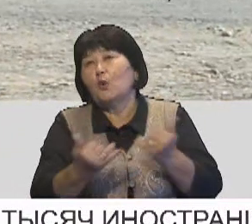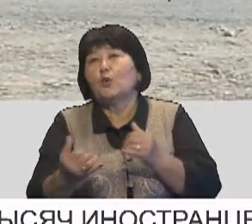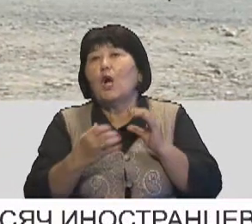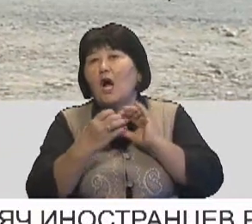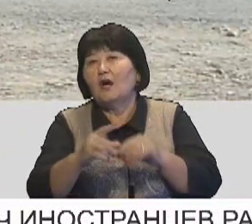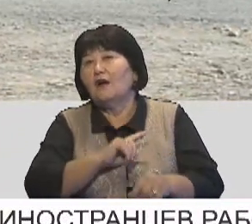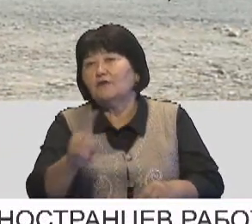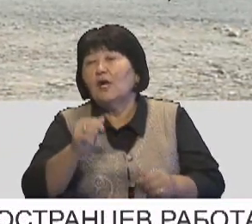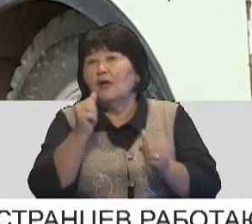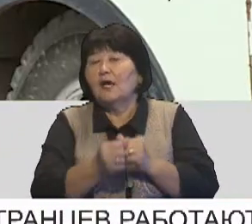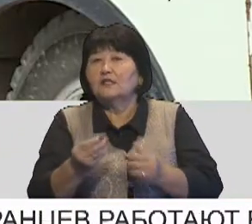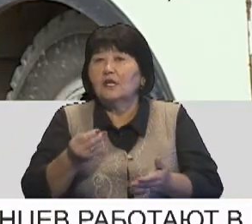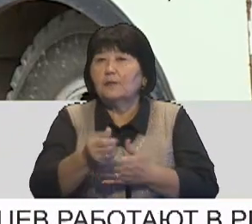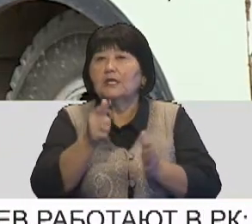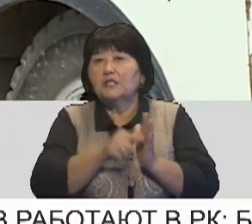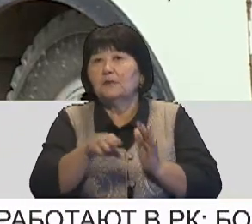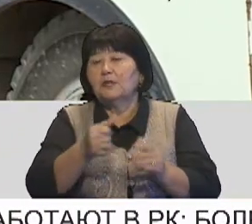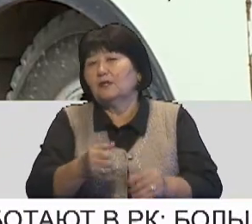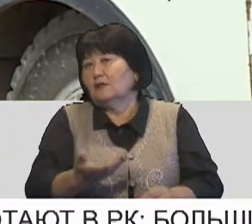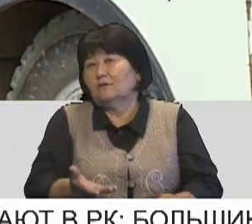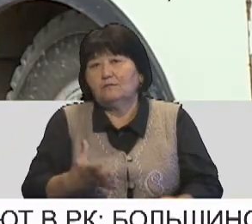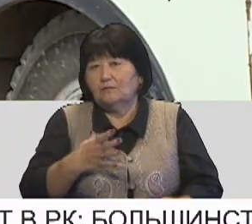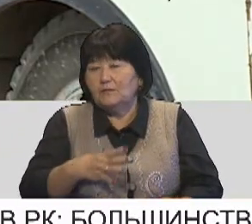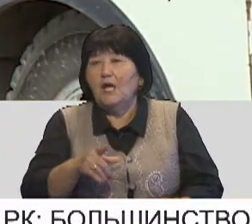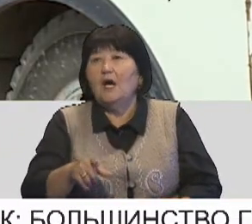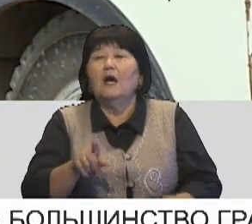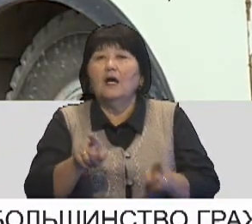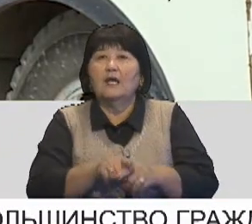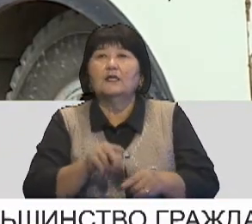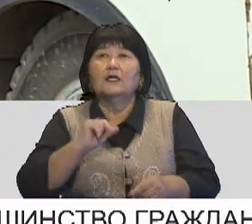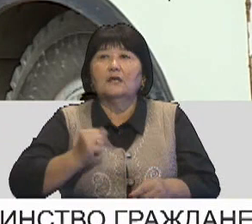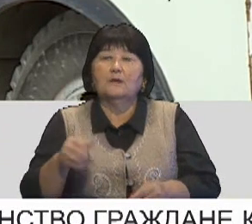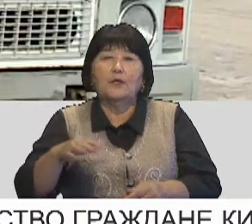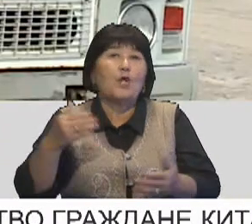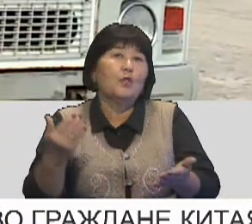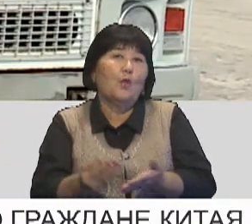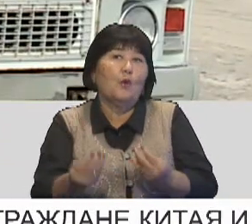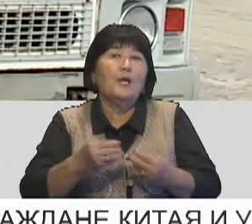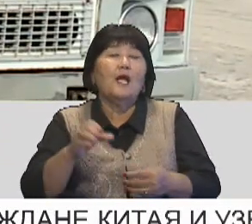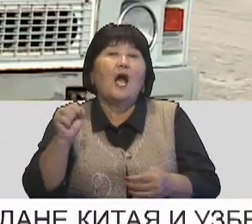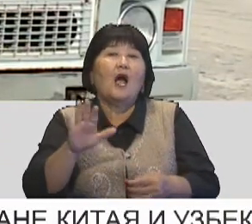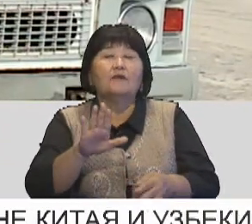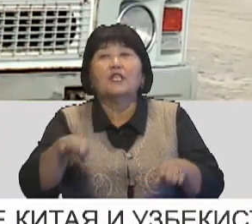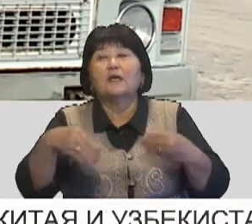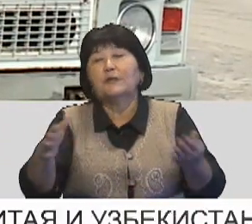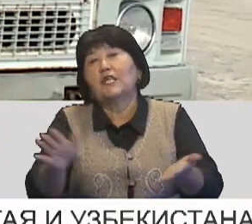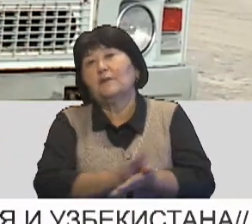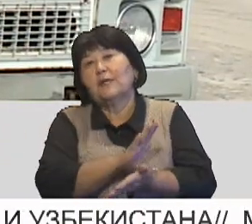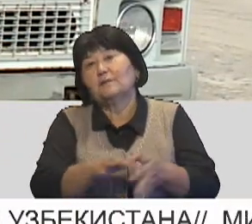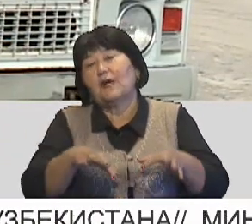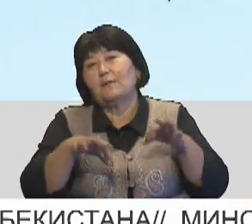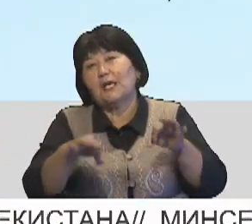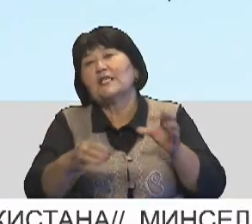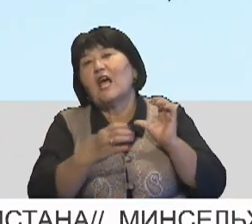автобуса. Каждый раз платить 70 тенге накладно. Она и коллеги по цеху очень рады новшеству. С августа им предоставлен бесплатный проезд